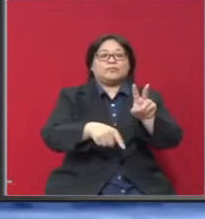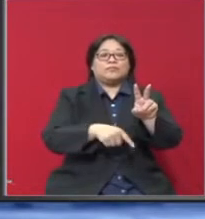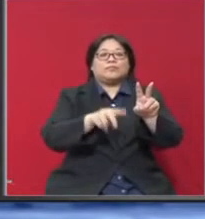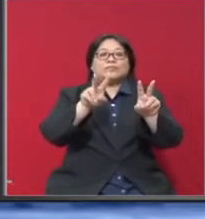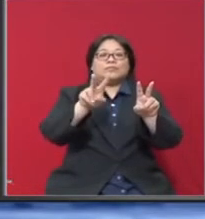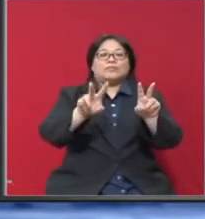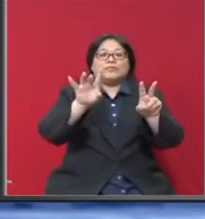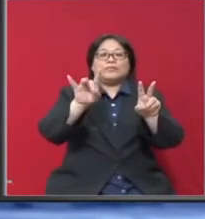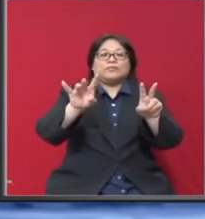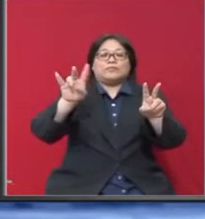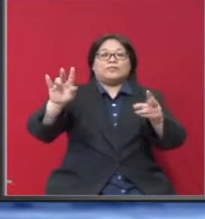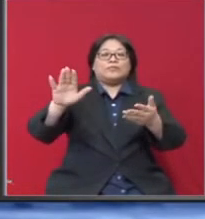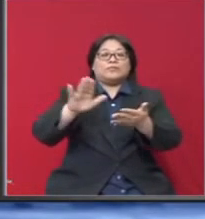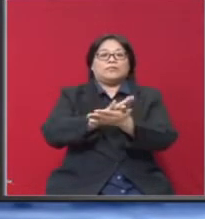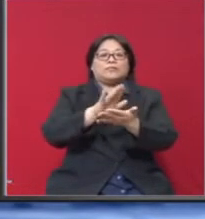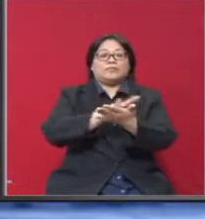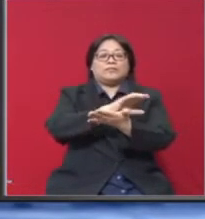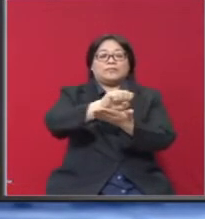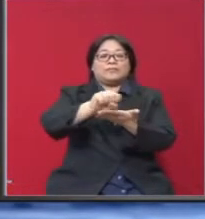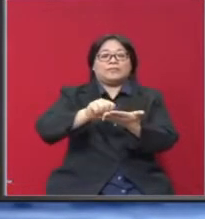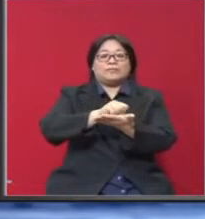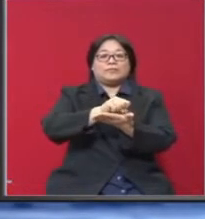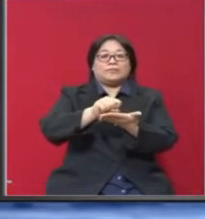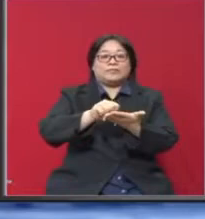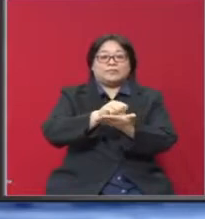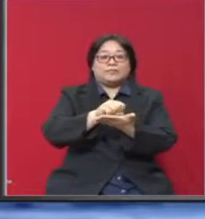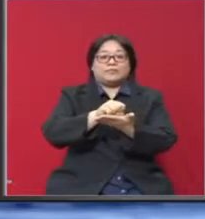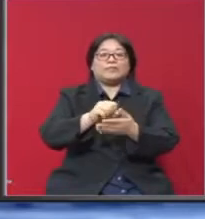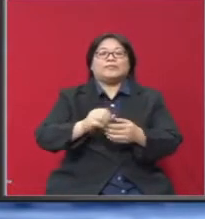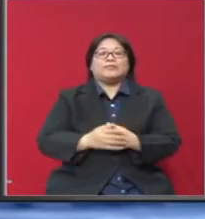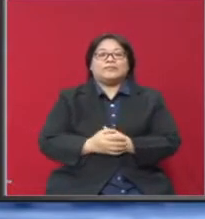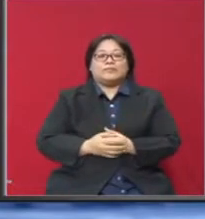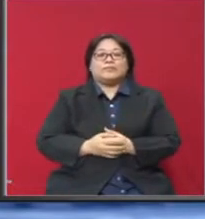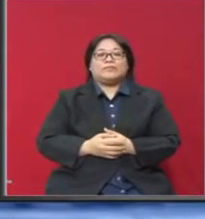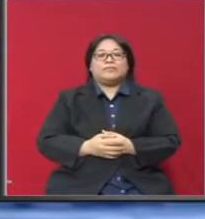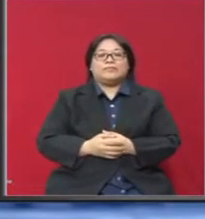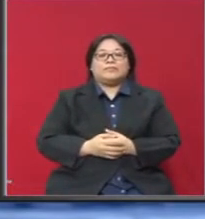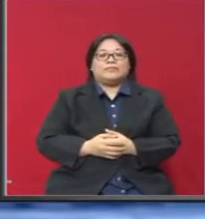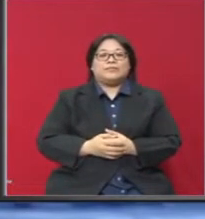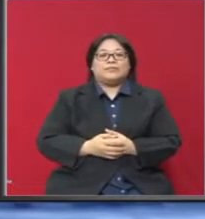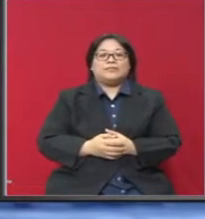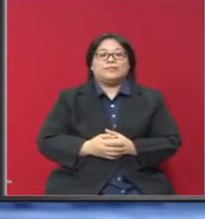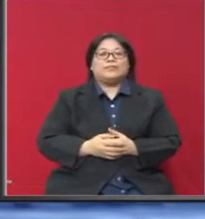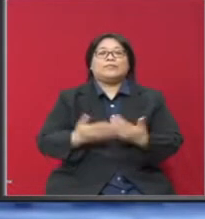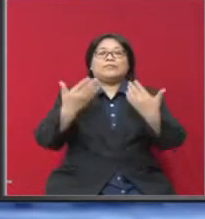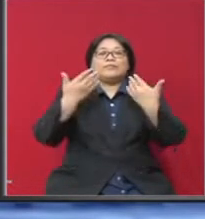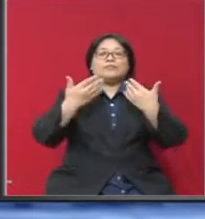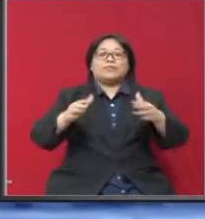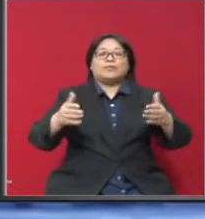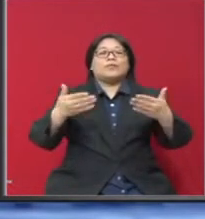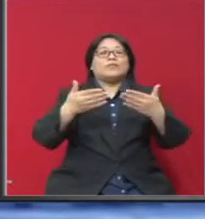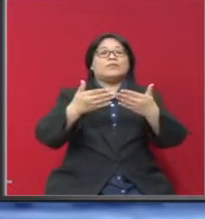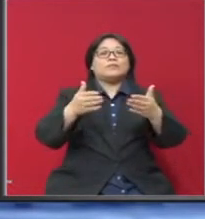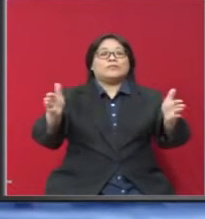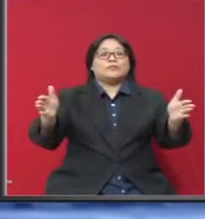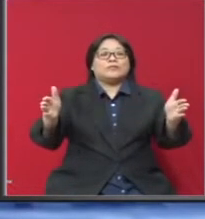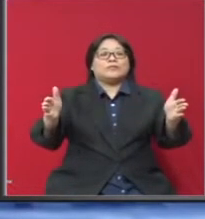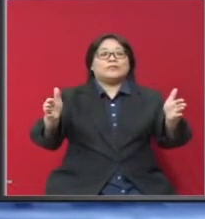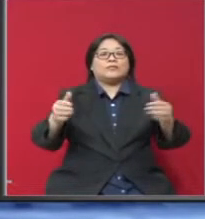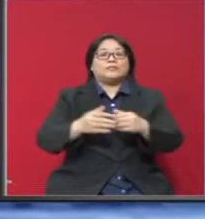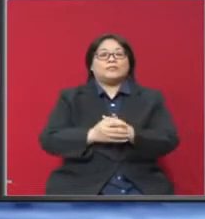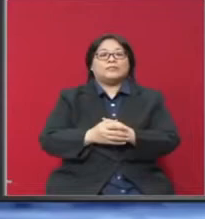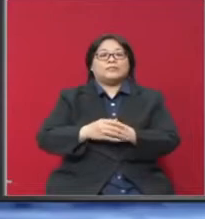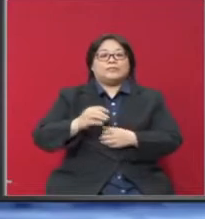2287 kertas syaithan ataupun investigasi MPP dengan izin telah dibuka keatas